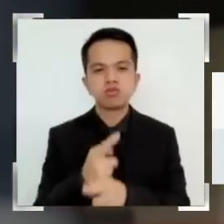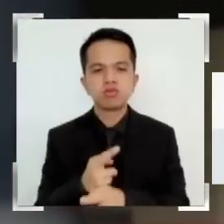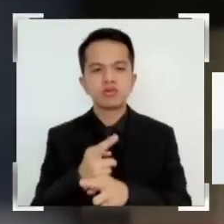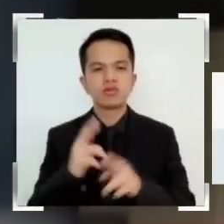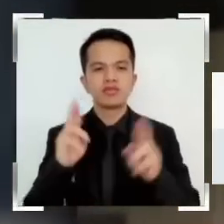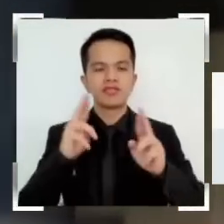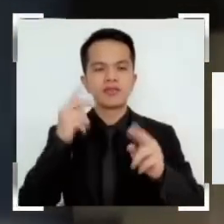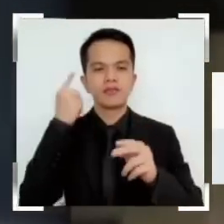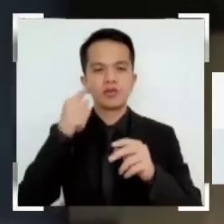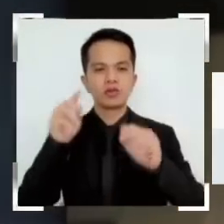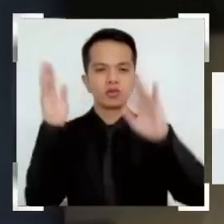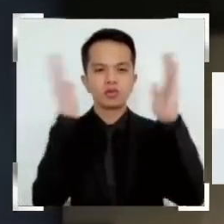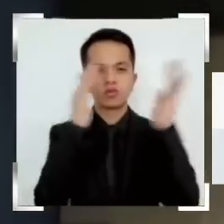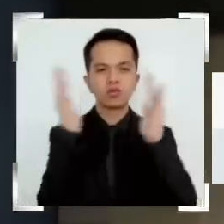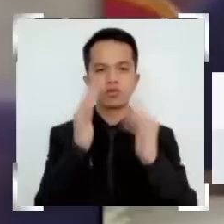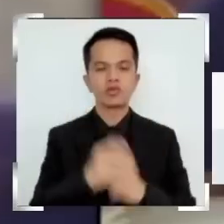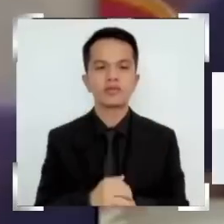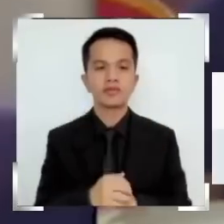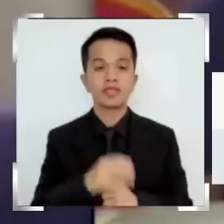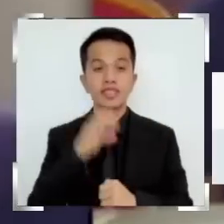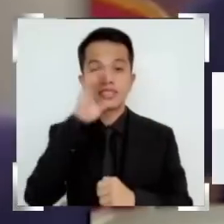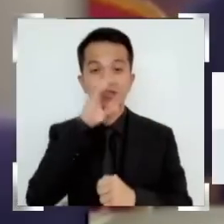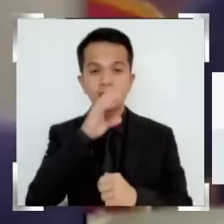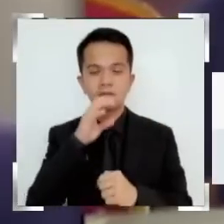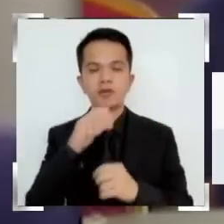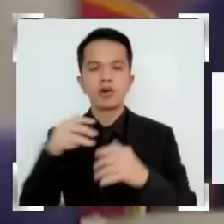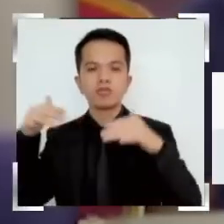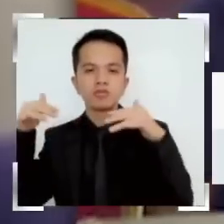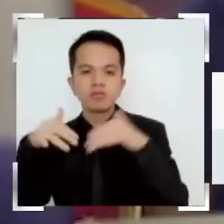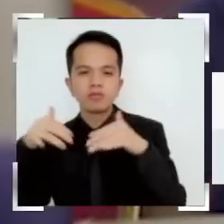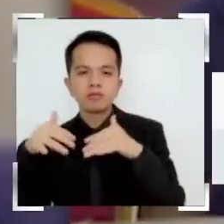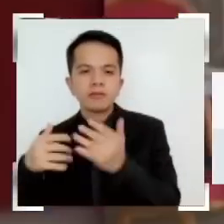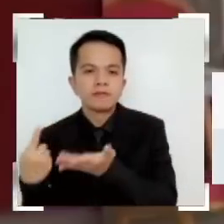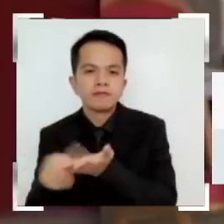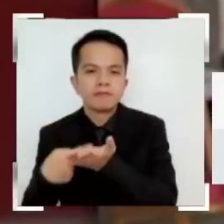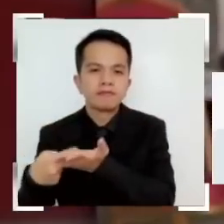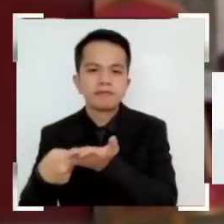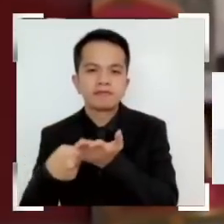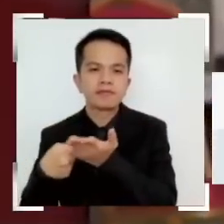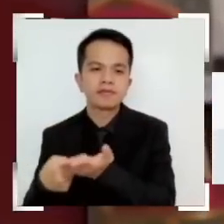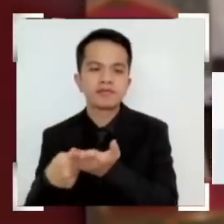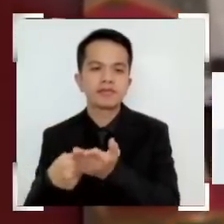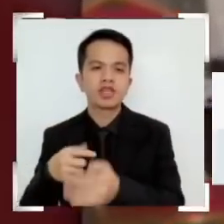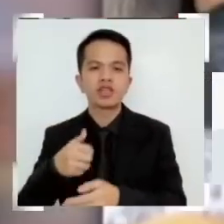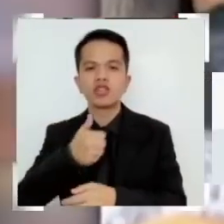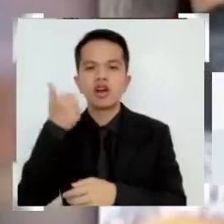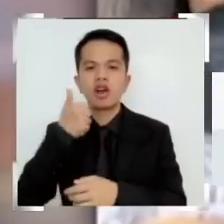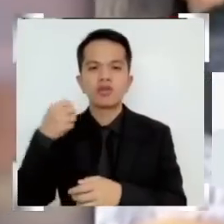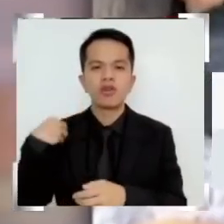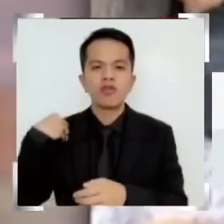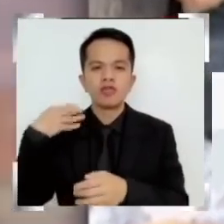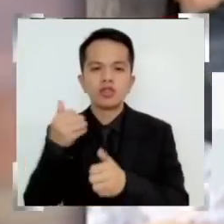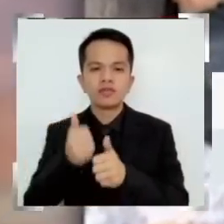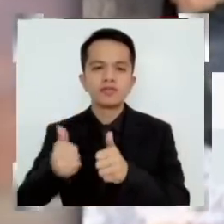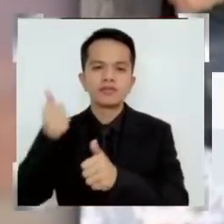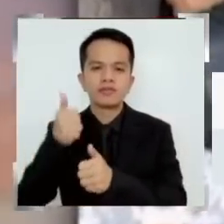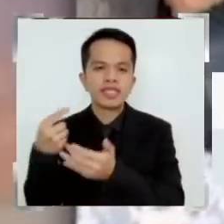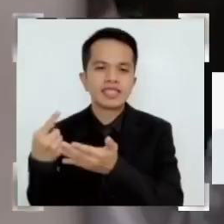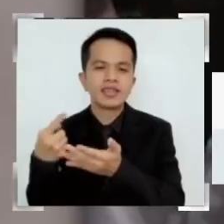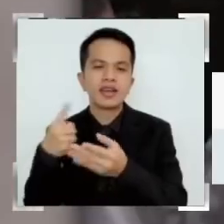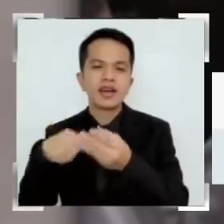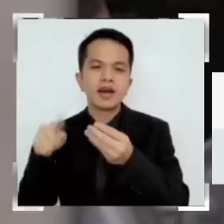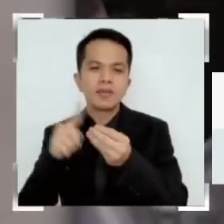Talisay City sa Cebu, nagpulong kahapon ang lokal na pamahalaan doon at iba pang mga otoridad para pag-usapan ang kanilang mga magiging